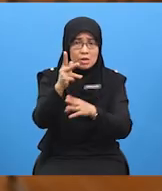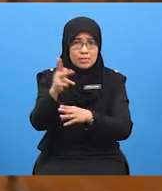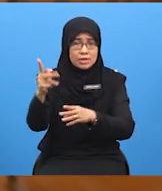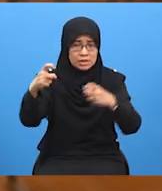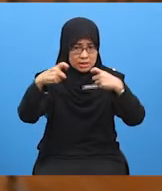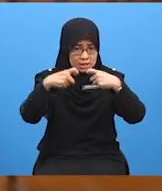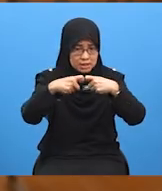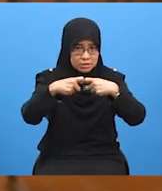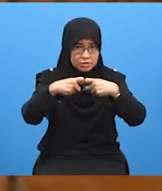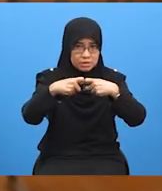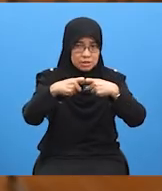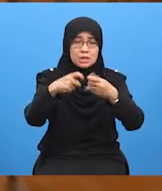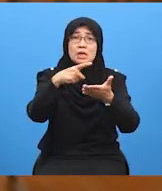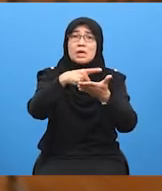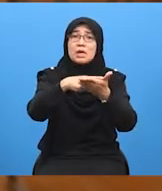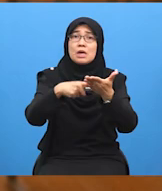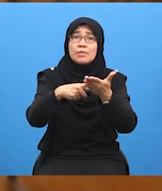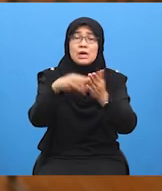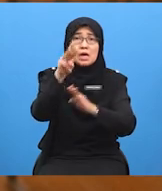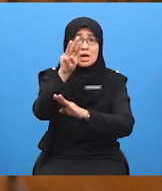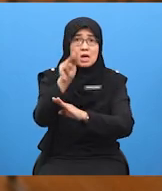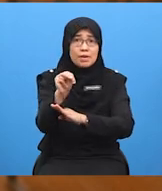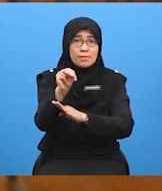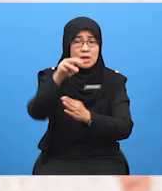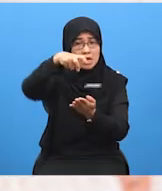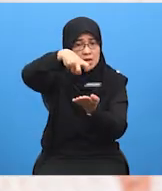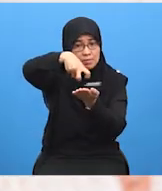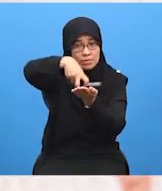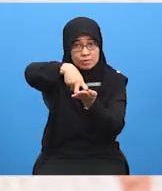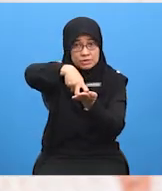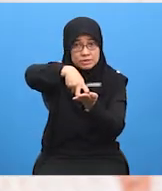Seterusnya murid-murid, apakah mikro pemproses?